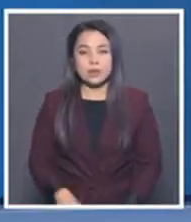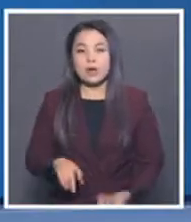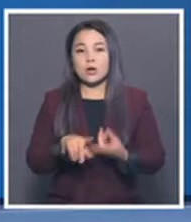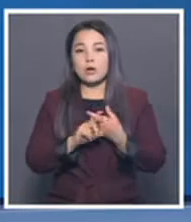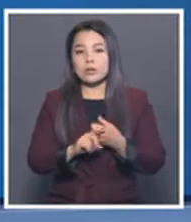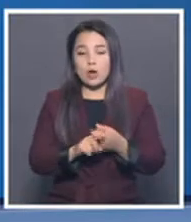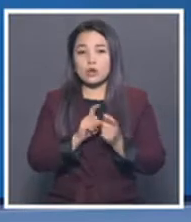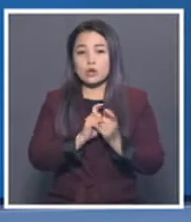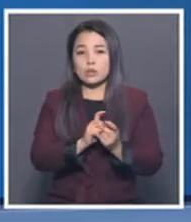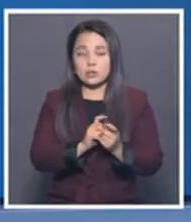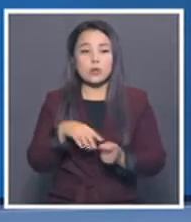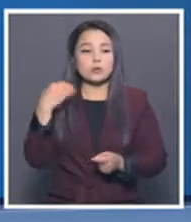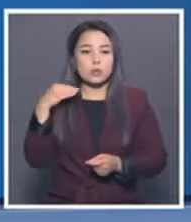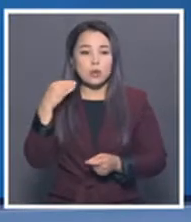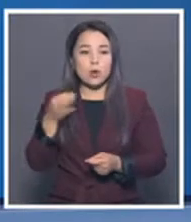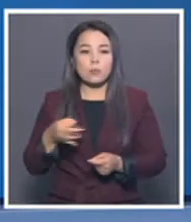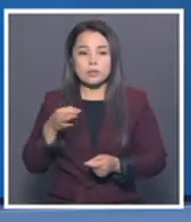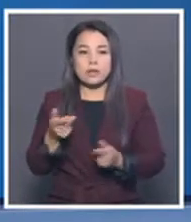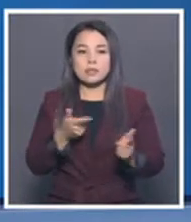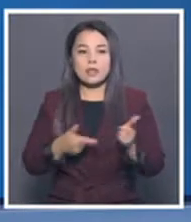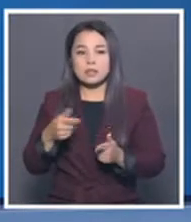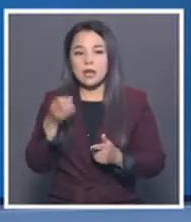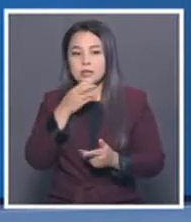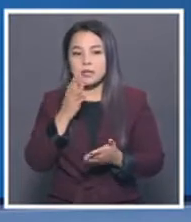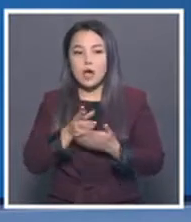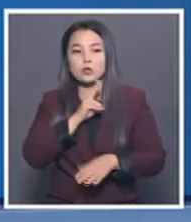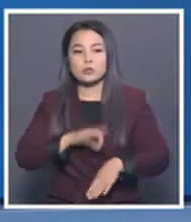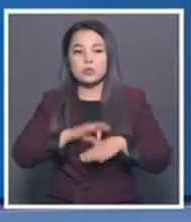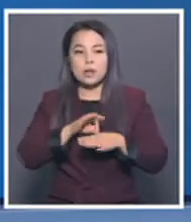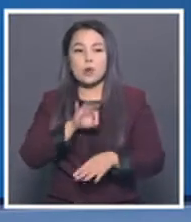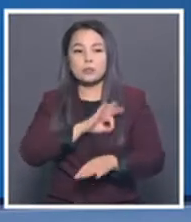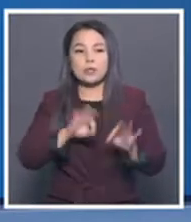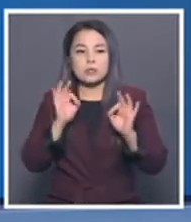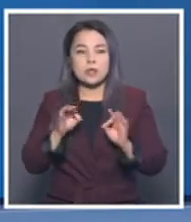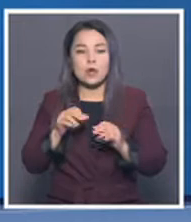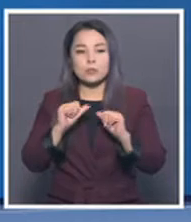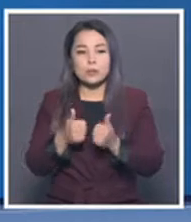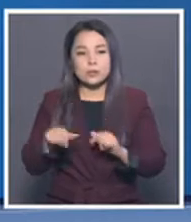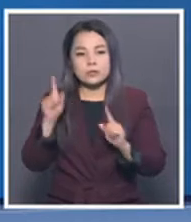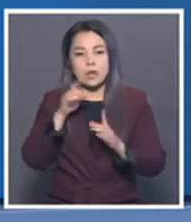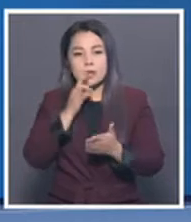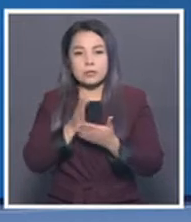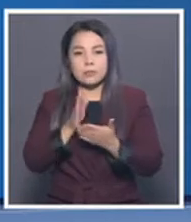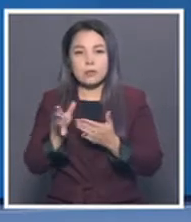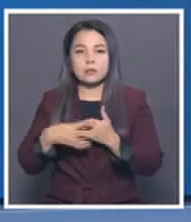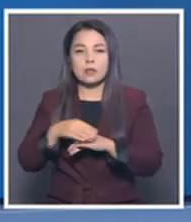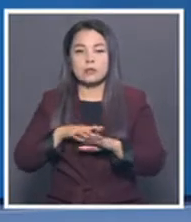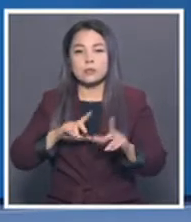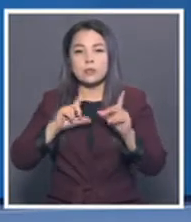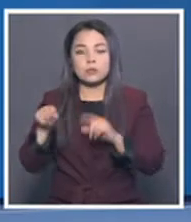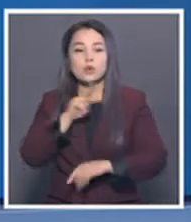Ковидпен күресте Түркістан облысының дайындығы жақсы, жұмысты жүйелі, әрі ұтымды ұйымдастыра білді. Бүгін өңірге жұмыс сапарымен